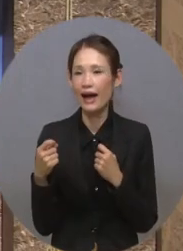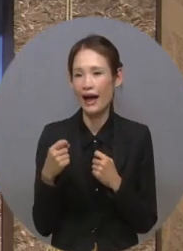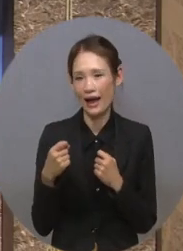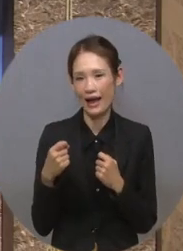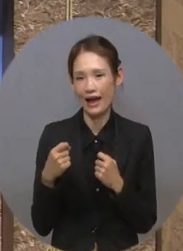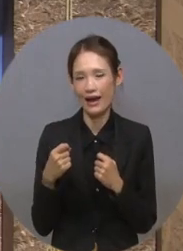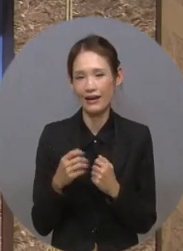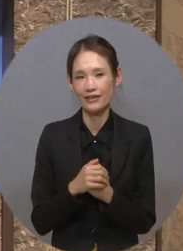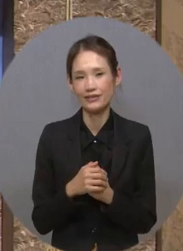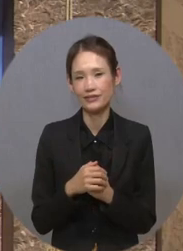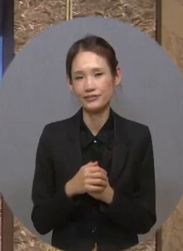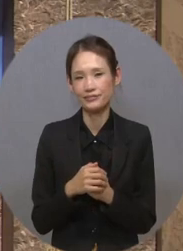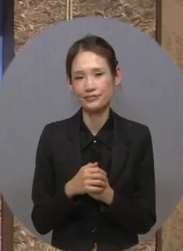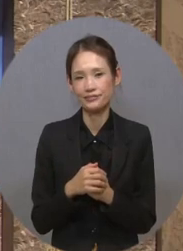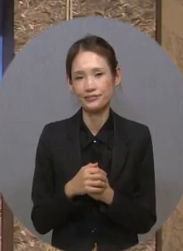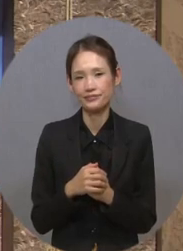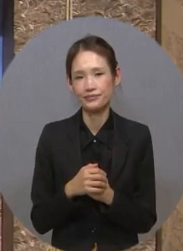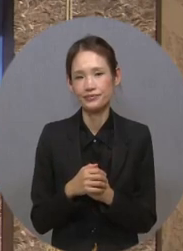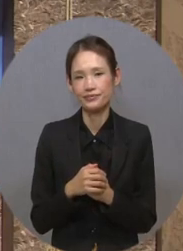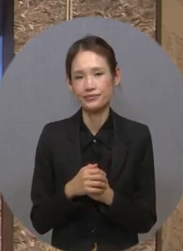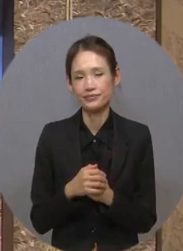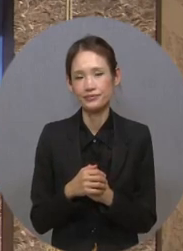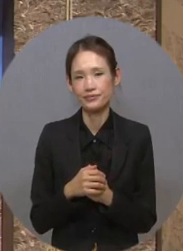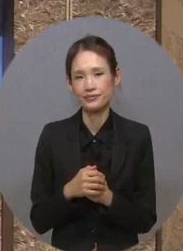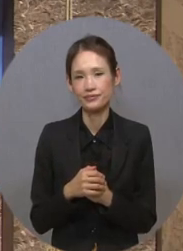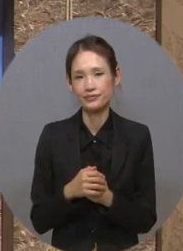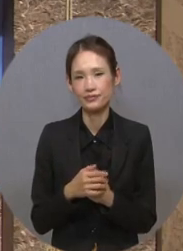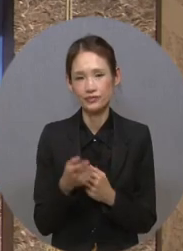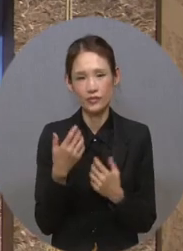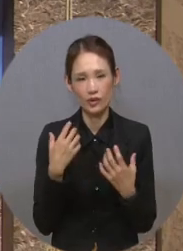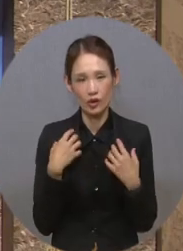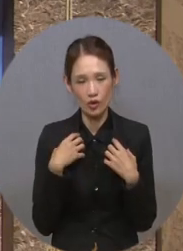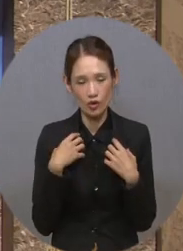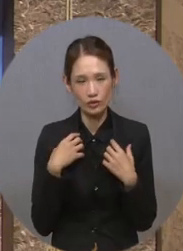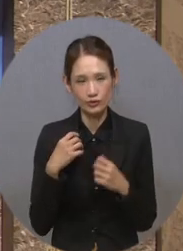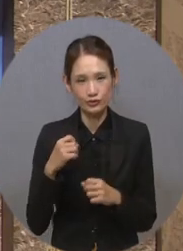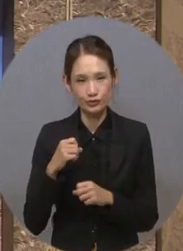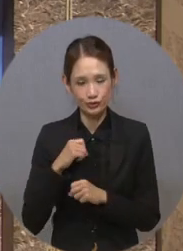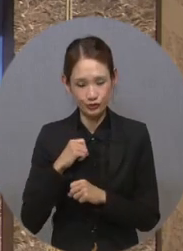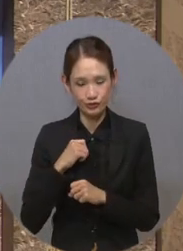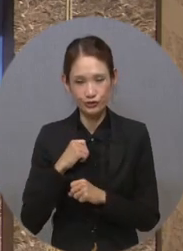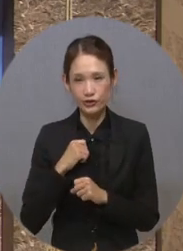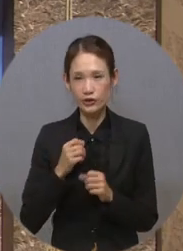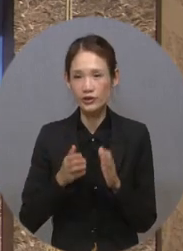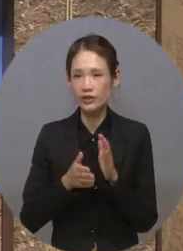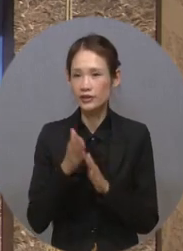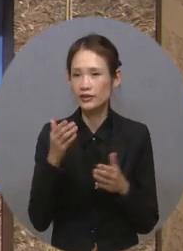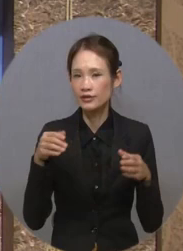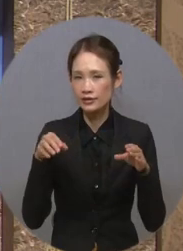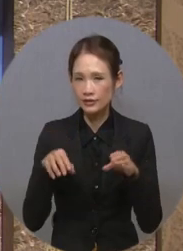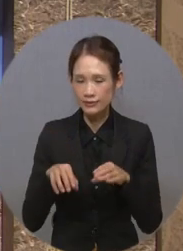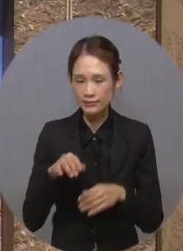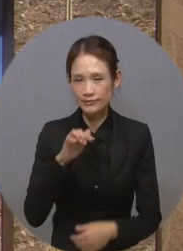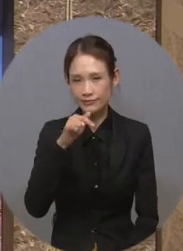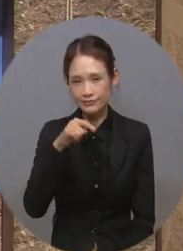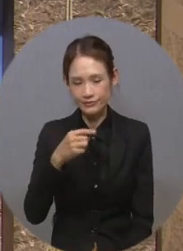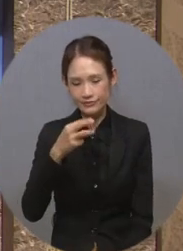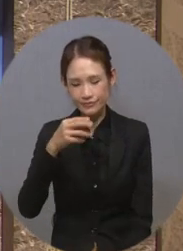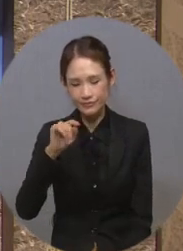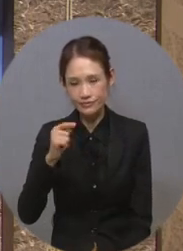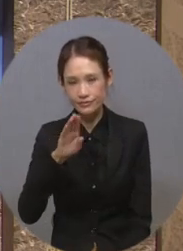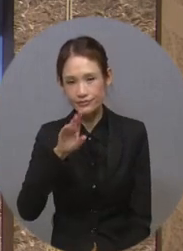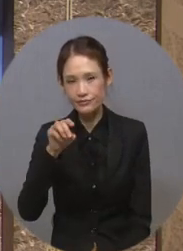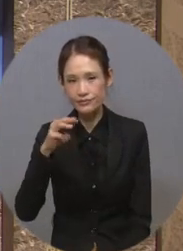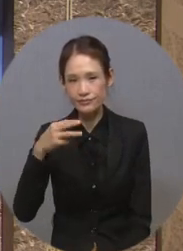최고 가까이 있다 보니까, 네. 그동안에 지난 정부에서는 거기 군사 또 시설 또